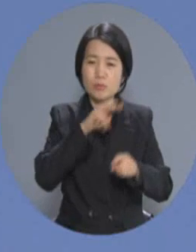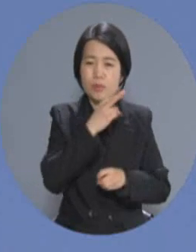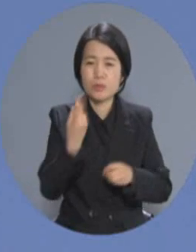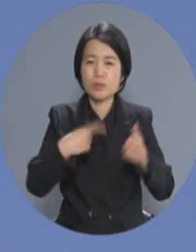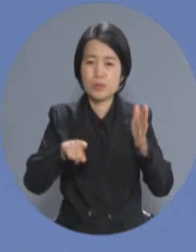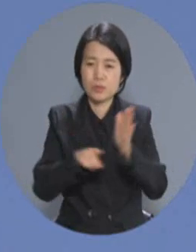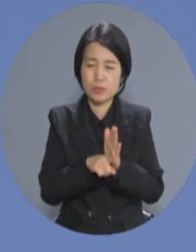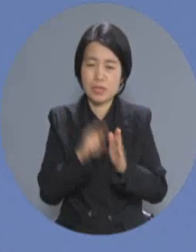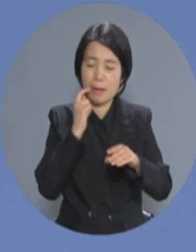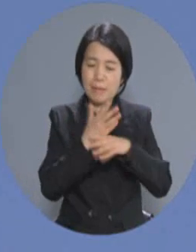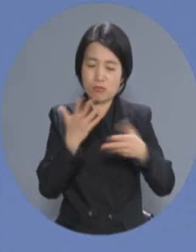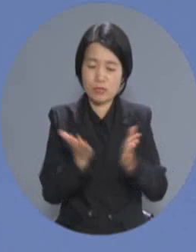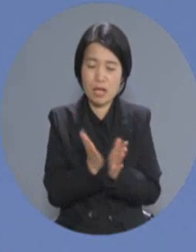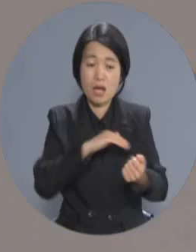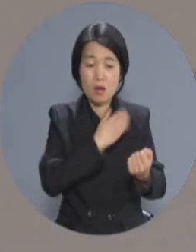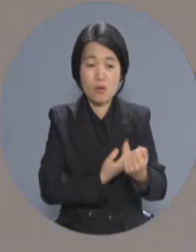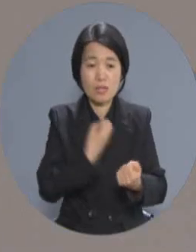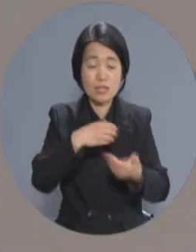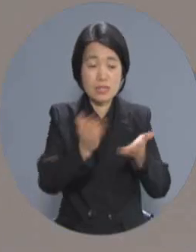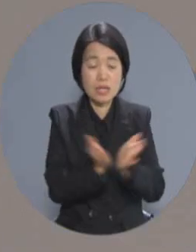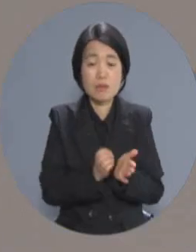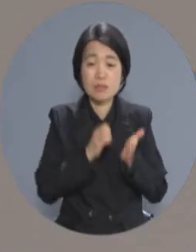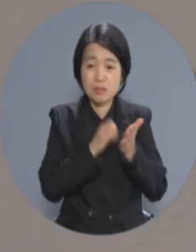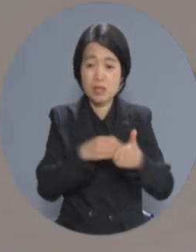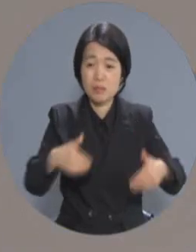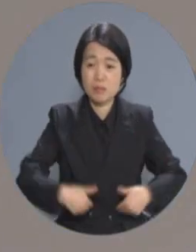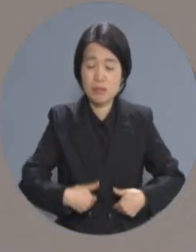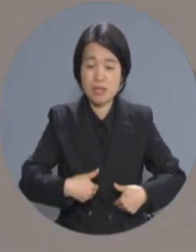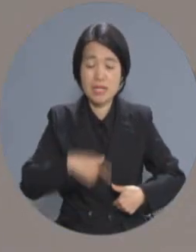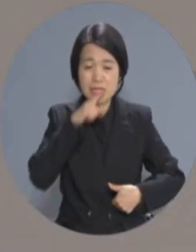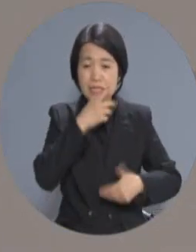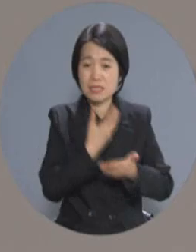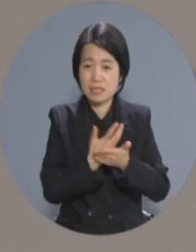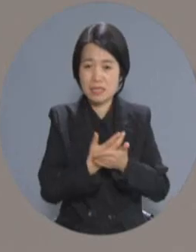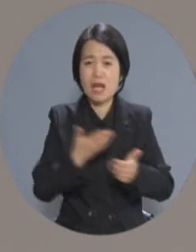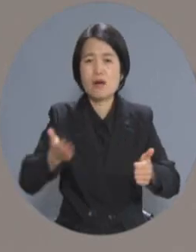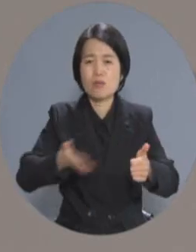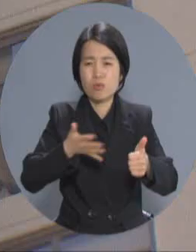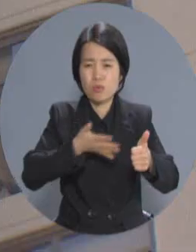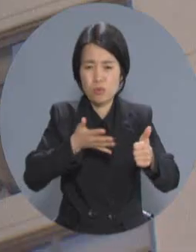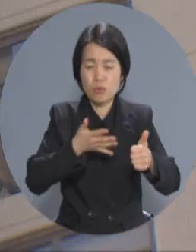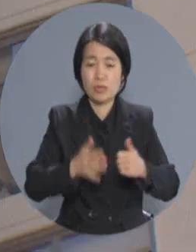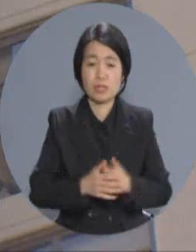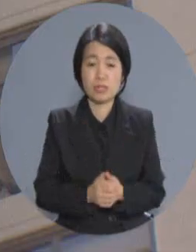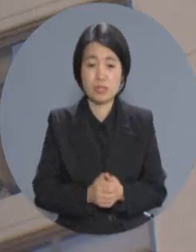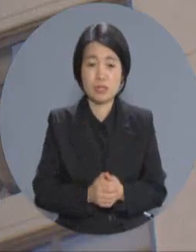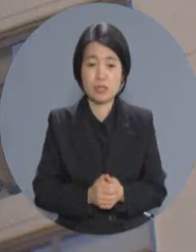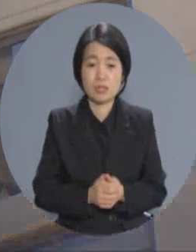위해 민주당 분리당원 입당이 필요하다며 신청서 작성을 독려합니다